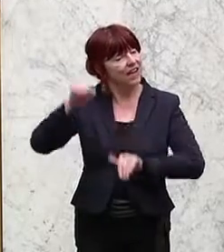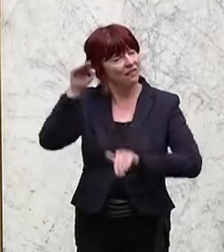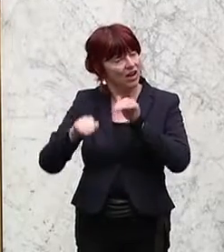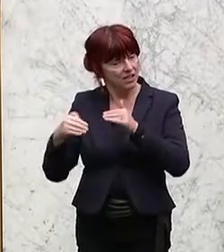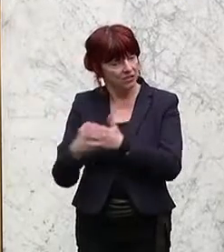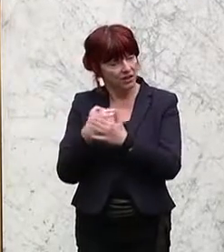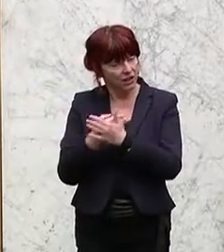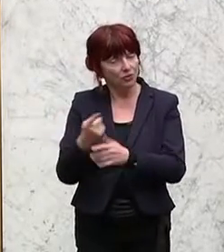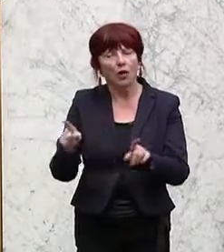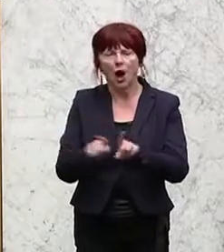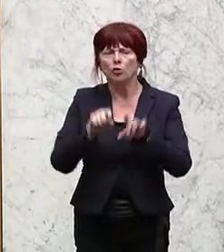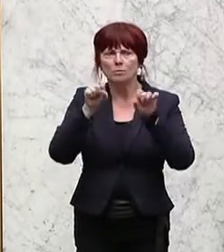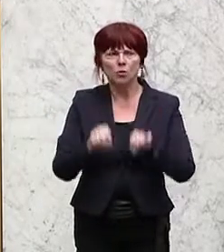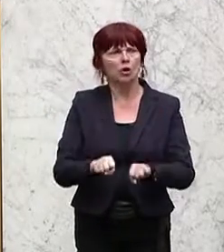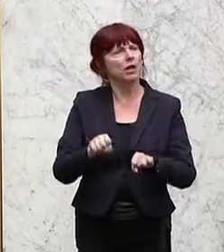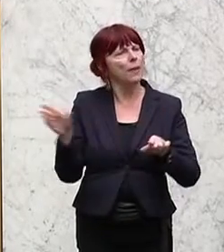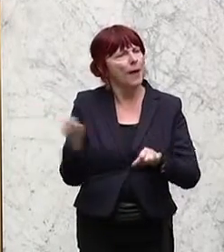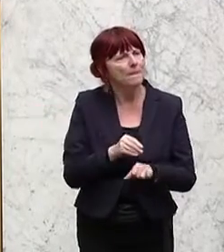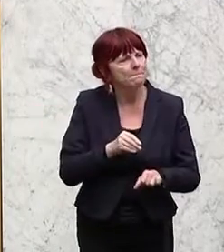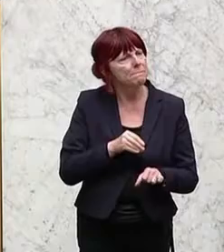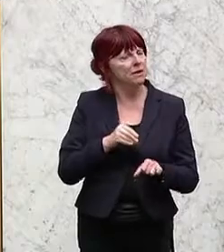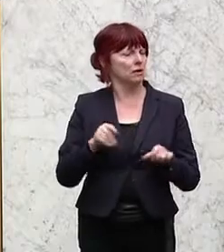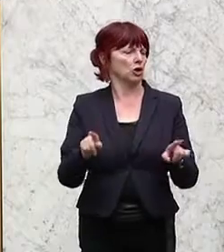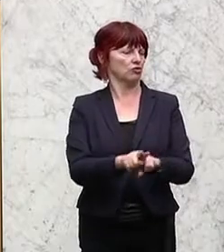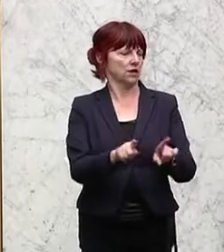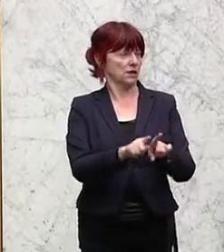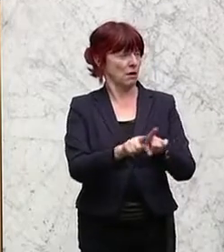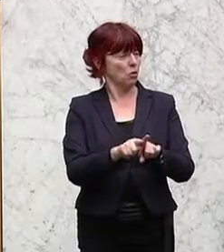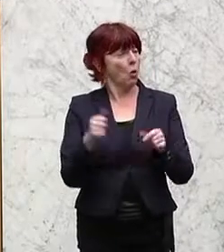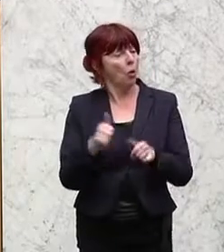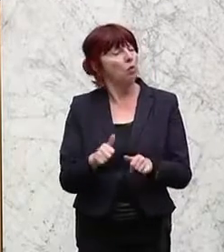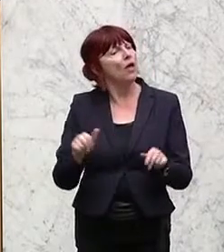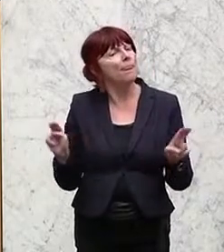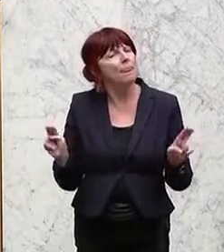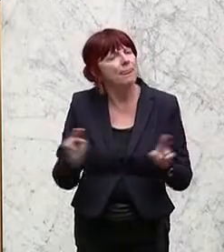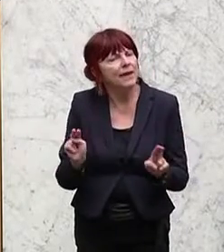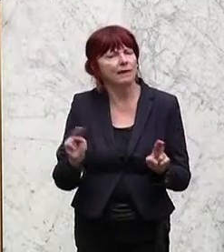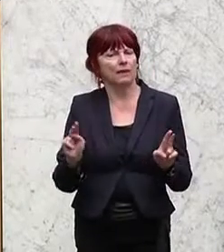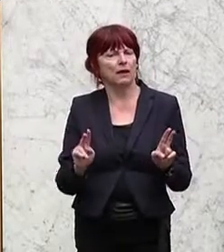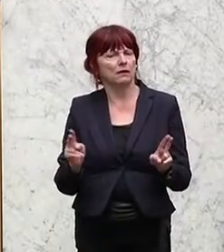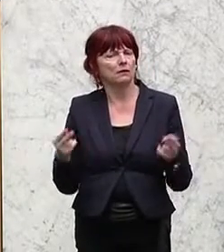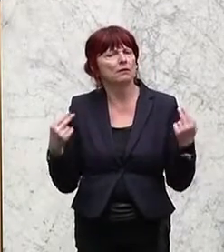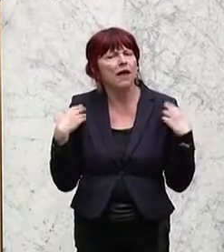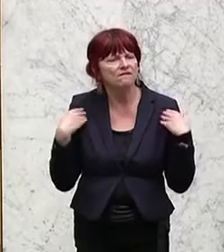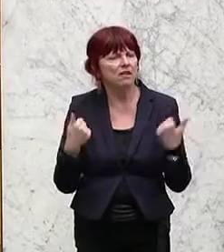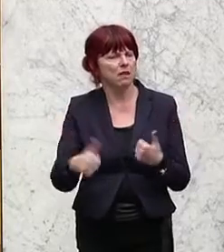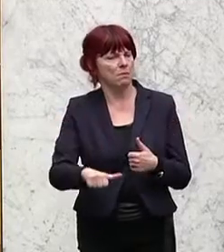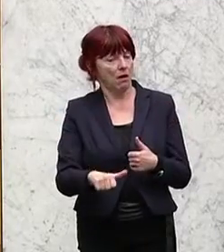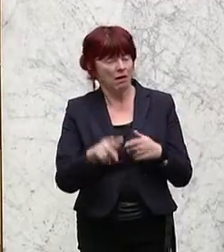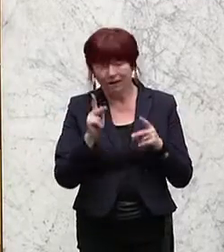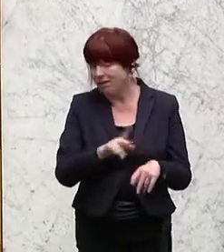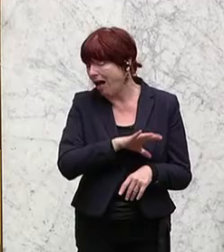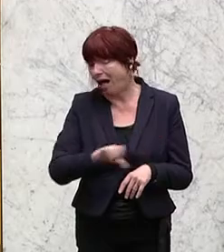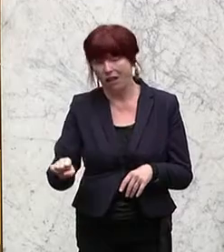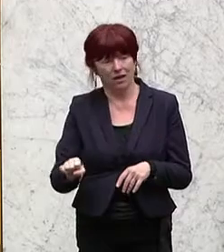haben, mit Geschwistern die Vertretung zu bestellen, Nichten und Neffen einzubinden. Und da wird der tägliche Bedarf abgedeckt werden